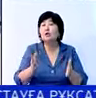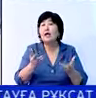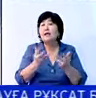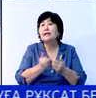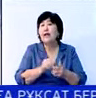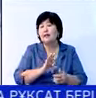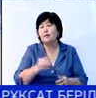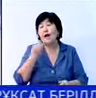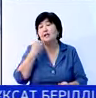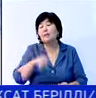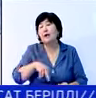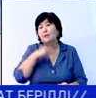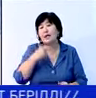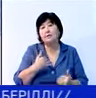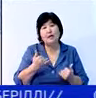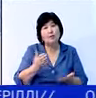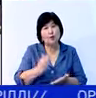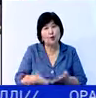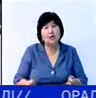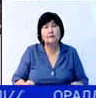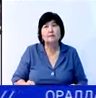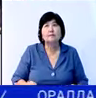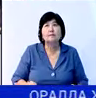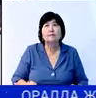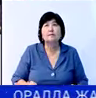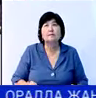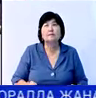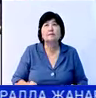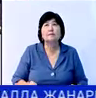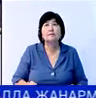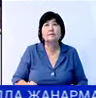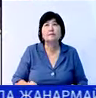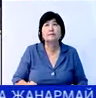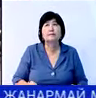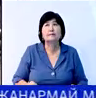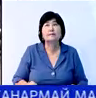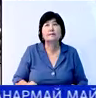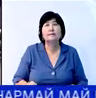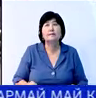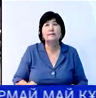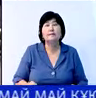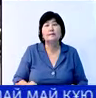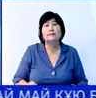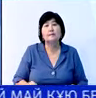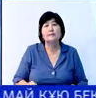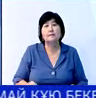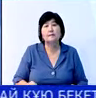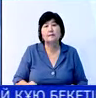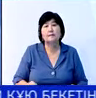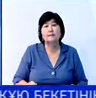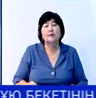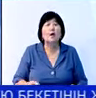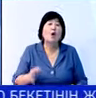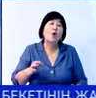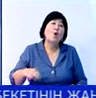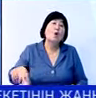емес, сапасына баса мән беріп отыр. Асқар Тәжиев, Айгерім Төремен, Нұржан Мұзарапшин, Төрехан Қожахметов, Қызылорда телеарнасы.